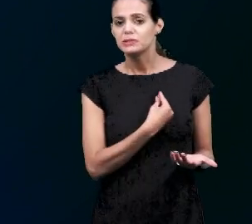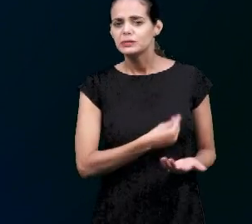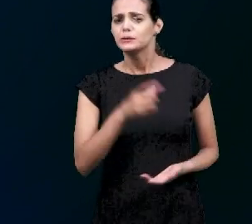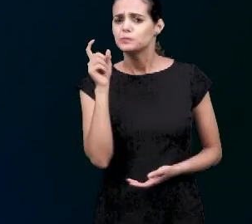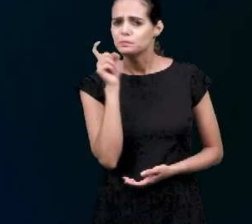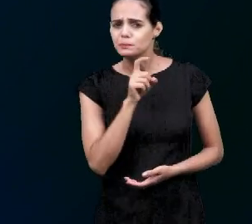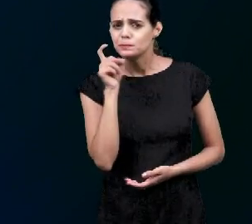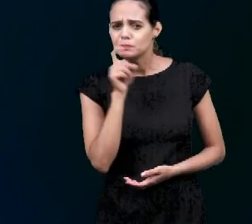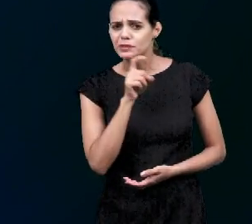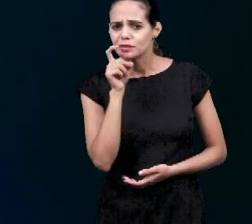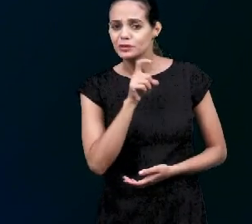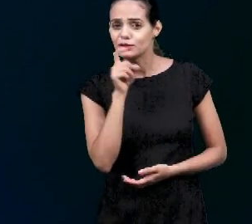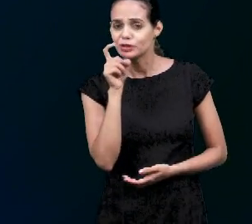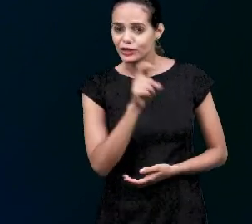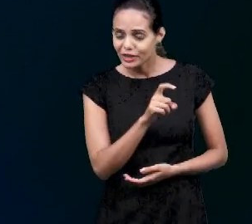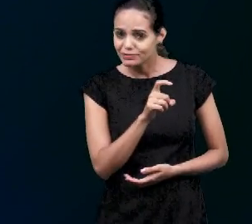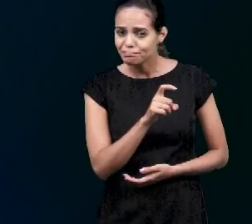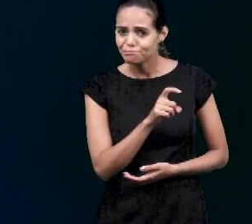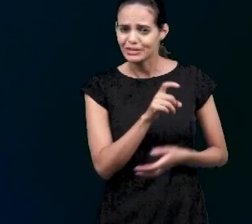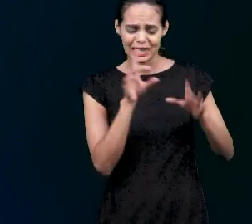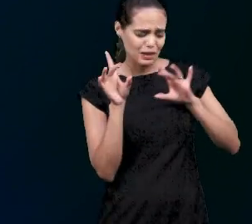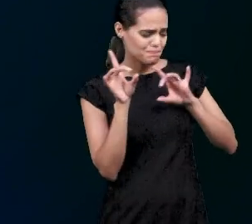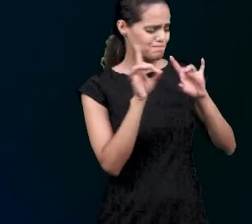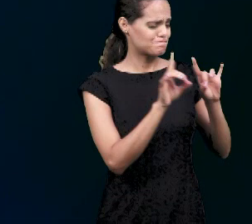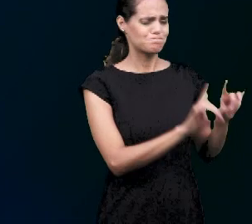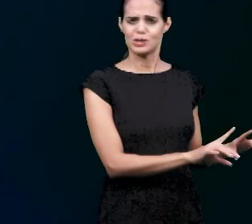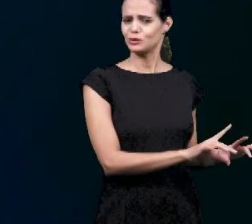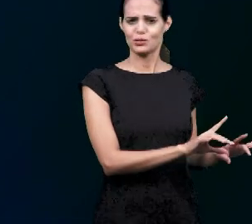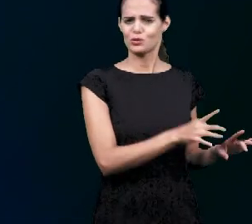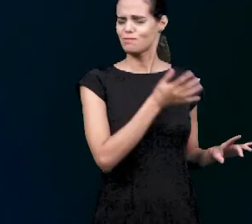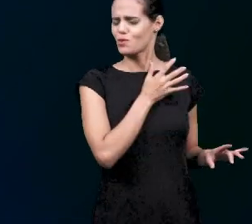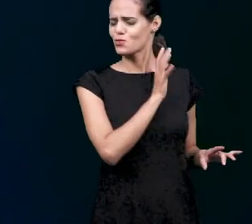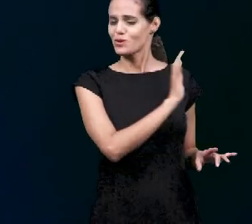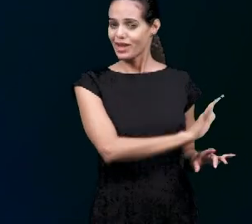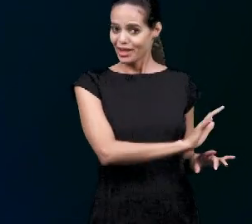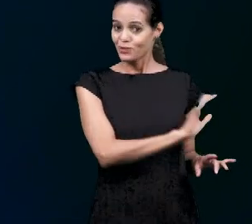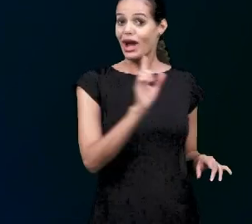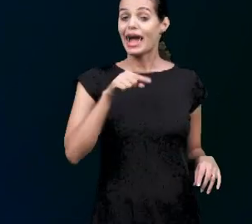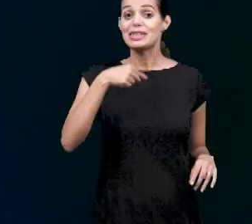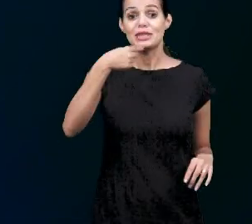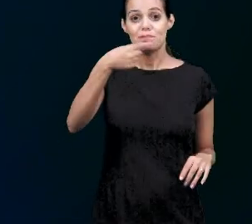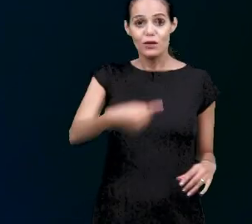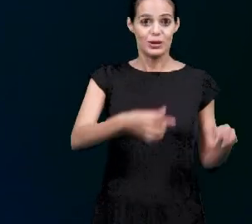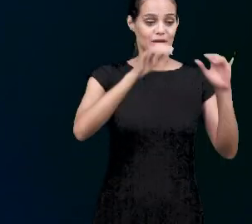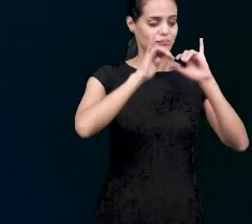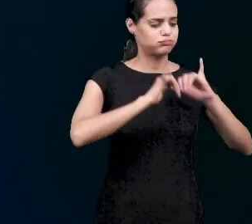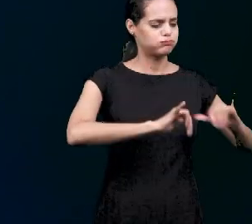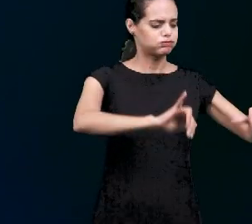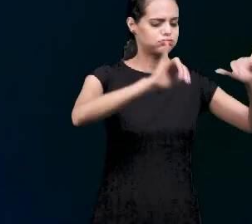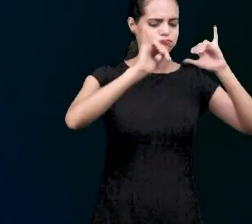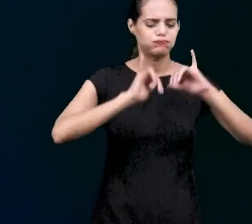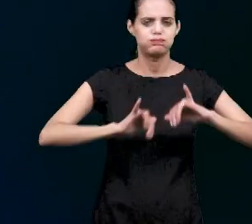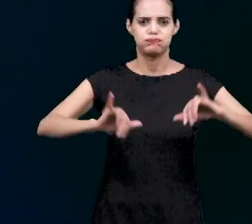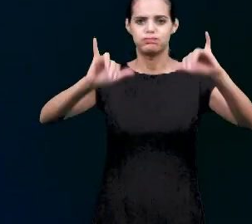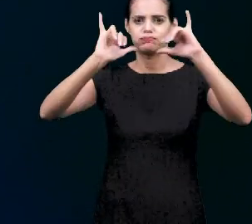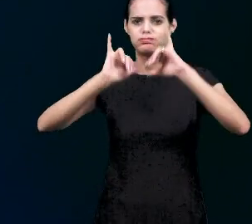sa couche de côté, qu'elle avait déjà reconnu son péché, identifié son péché,